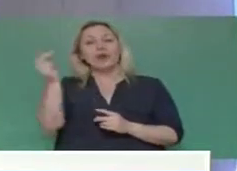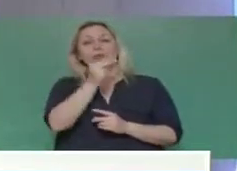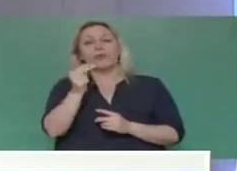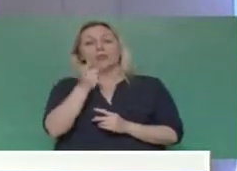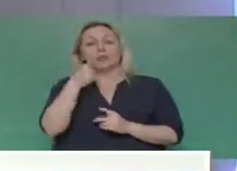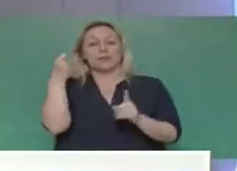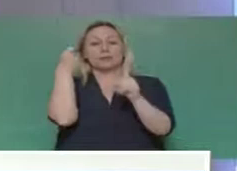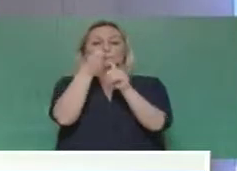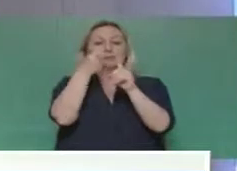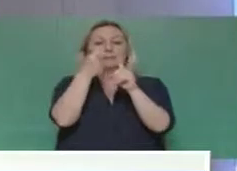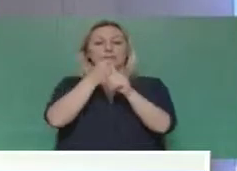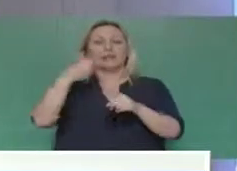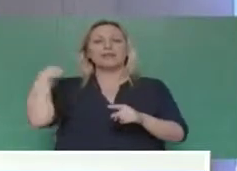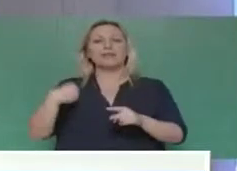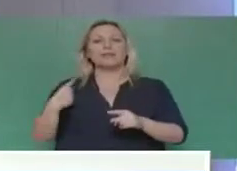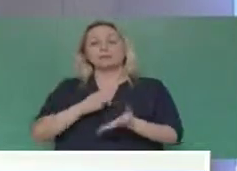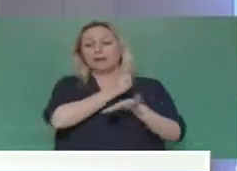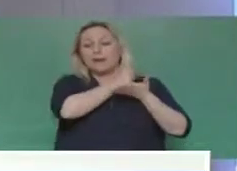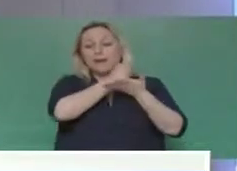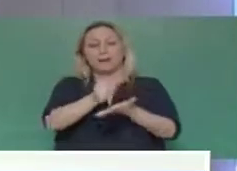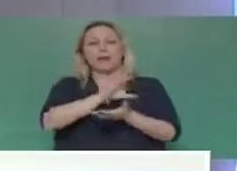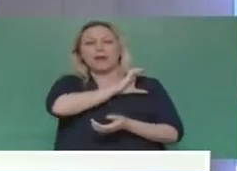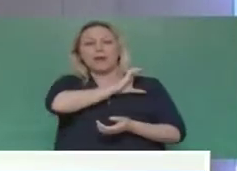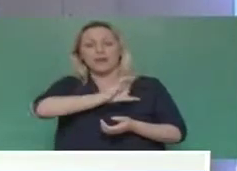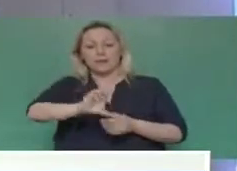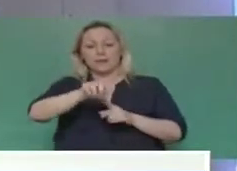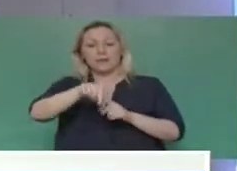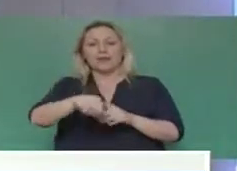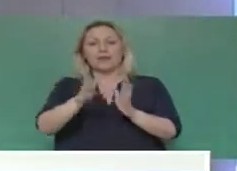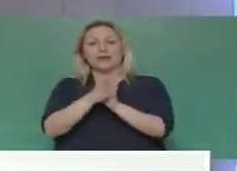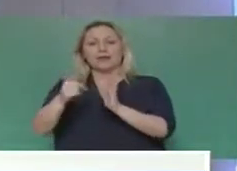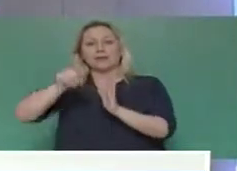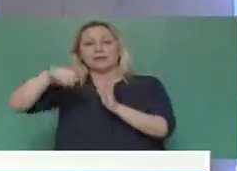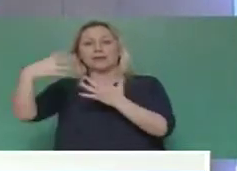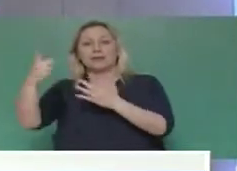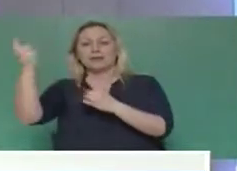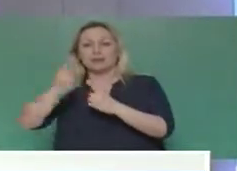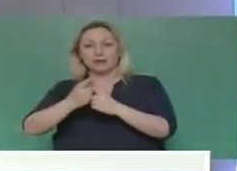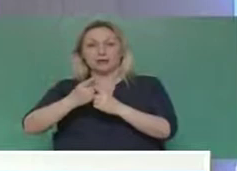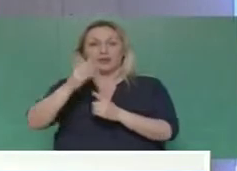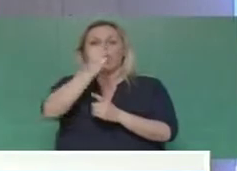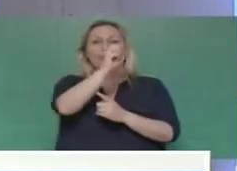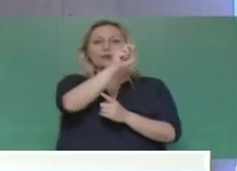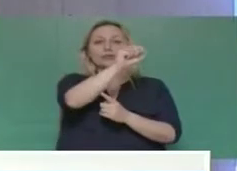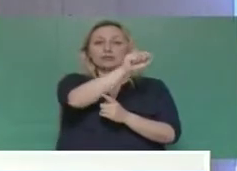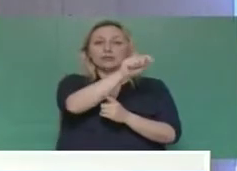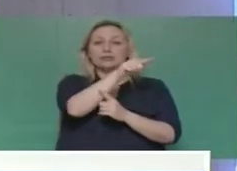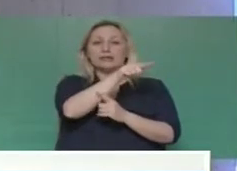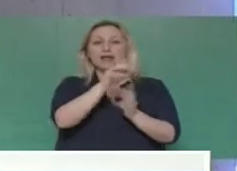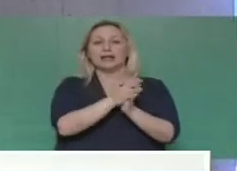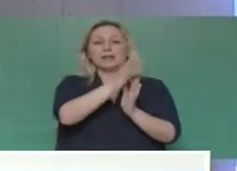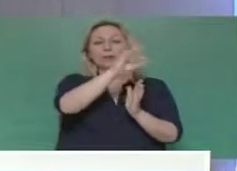στις δημόσιες επενδύσεις η αυτοδιοίκηση καλύπτει μόλις το 17,9% του συνόλου, ενώ ο μέσος όρος στις χώρες του ΩΣΑ έρχεται στο